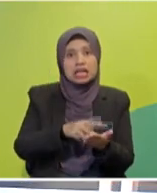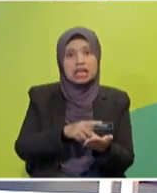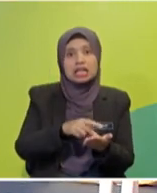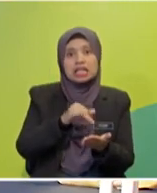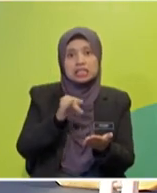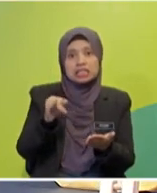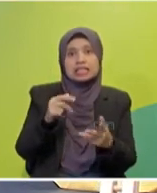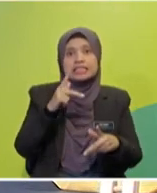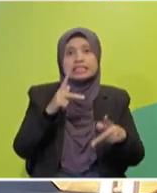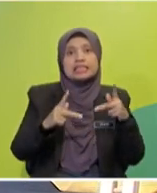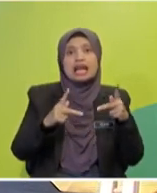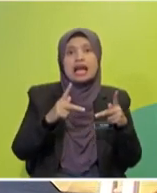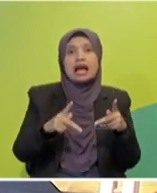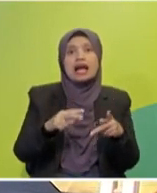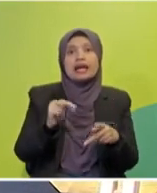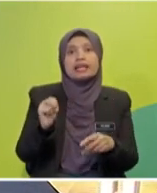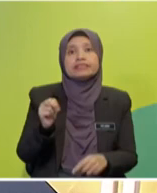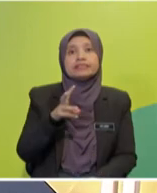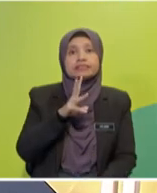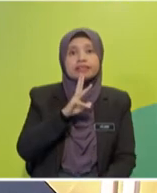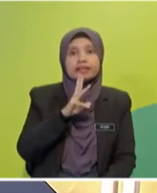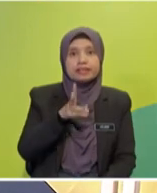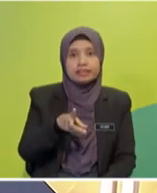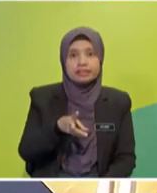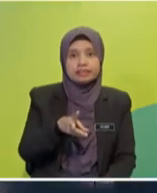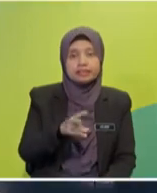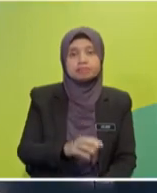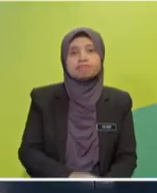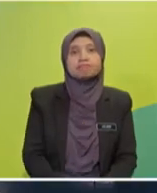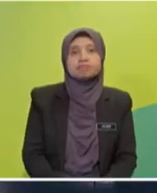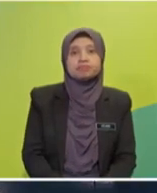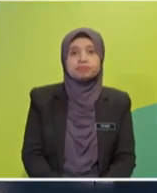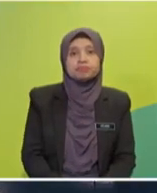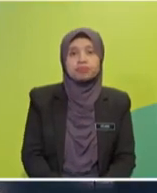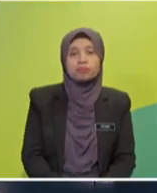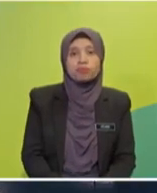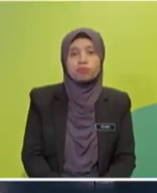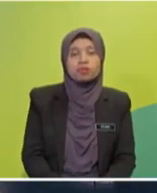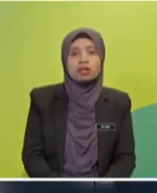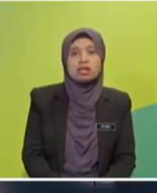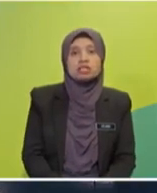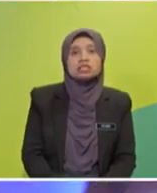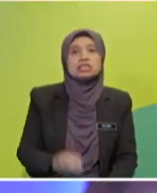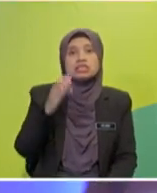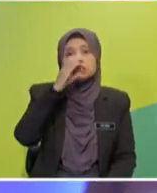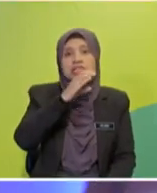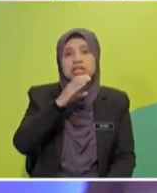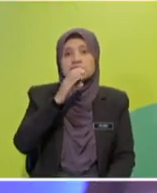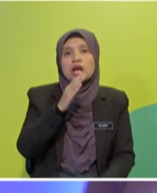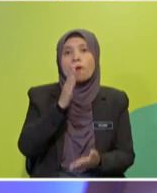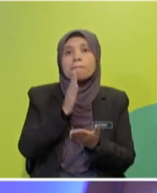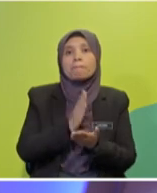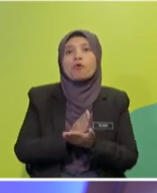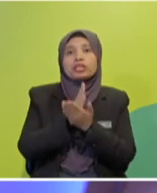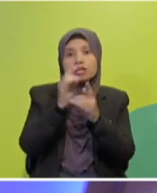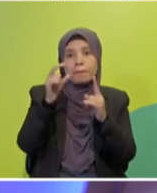Kenali kenderaan air. Okey, betul. Okey, lepas tu cari boat. Boat. Boat